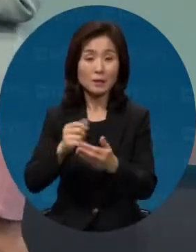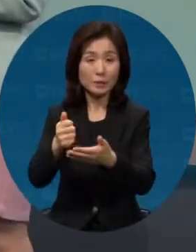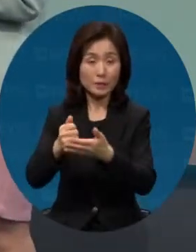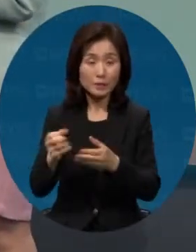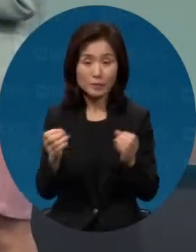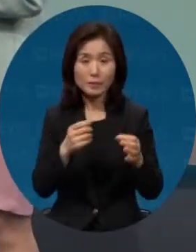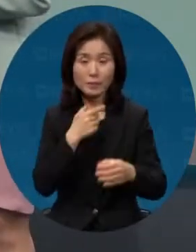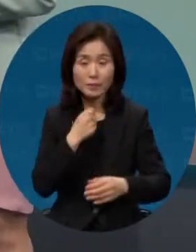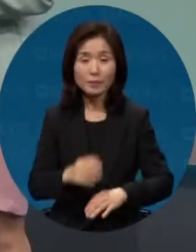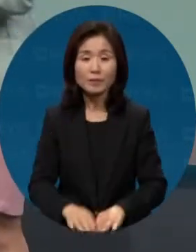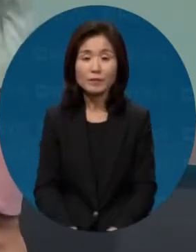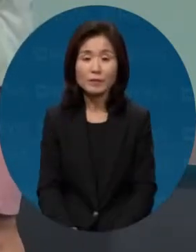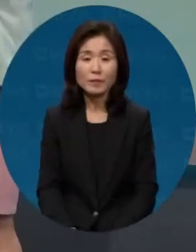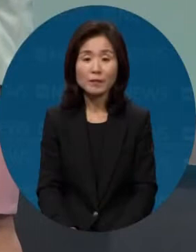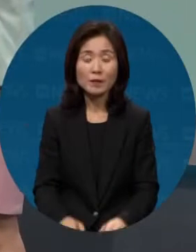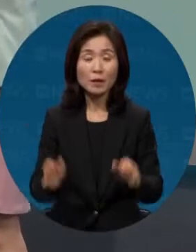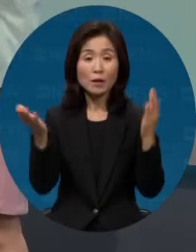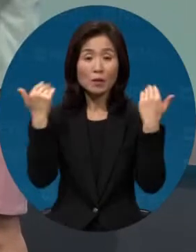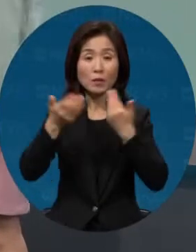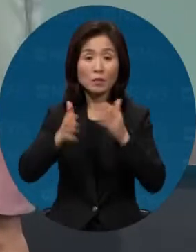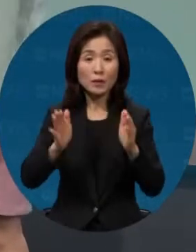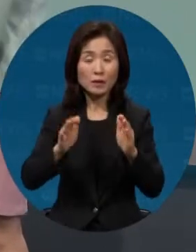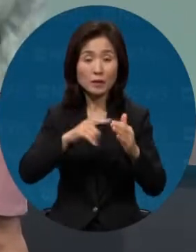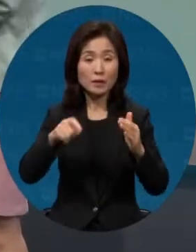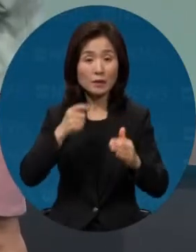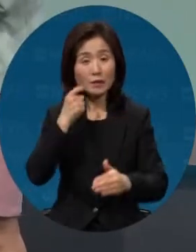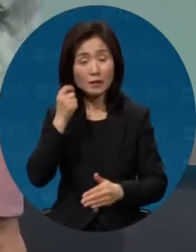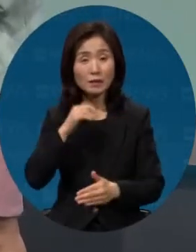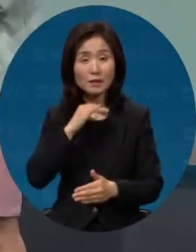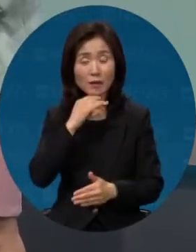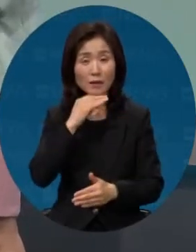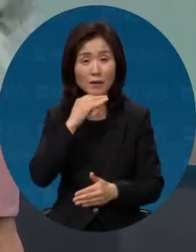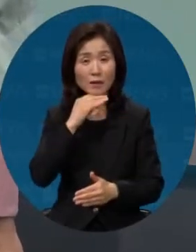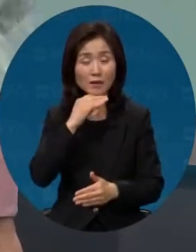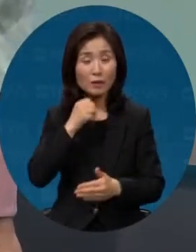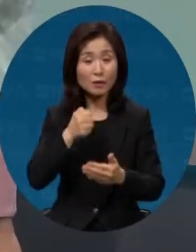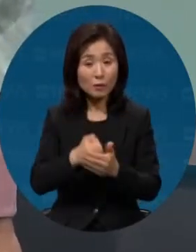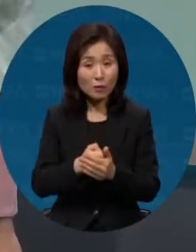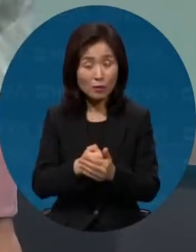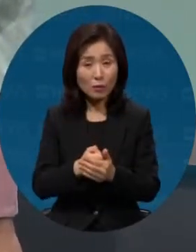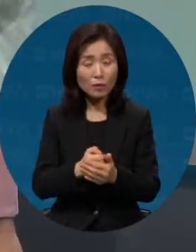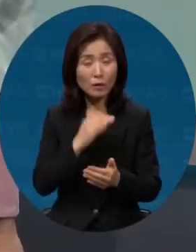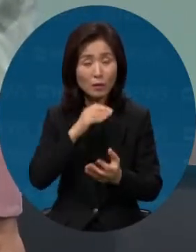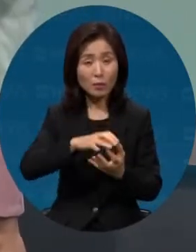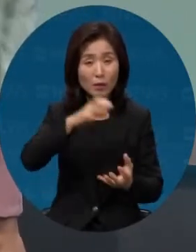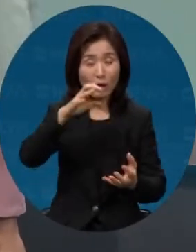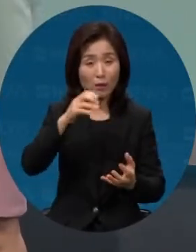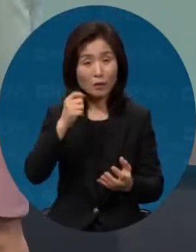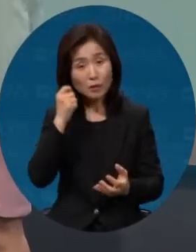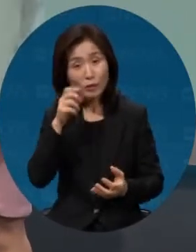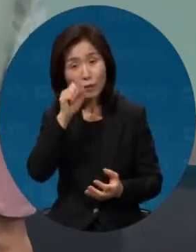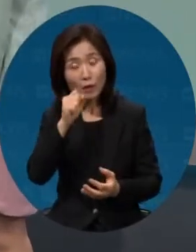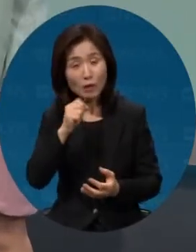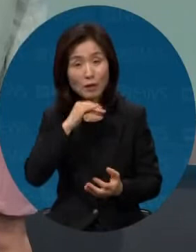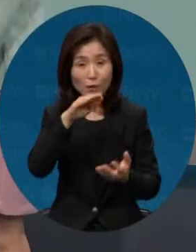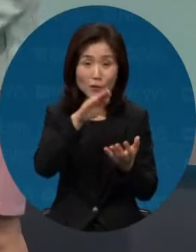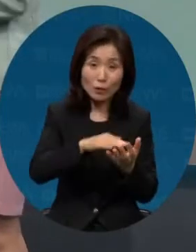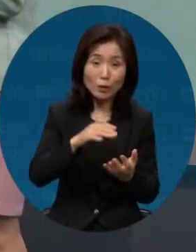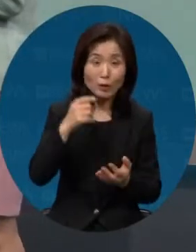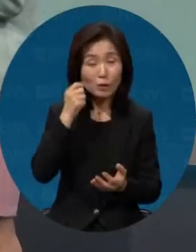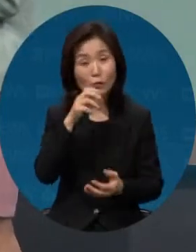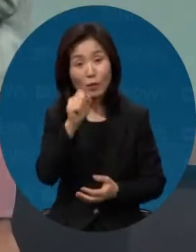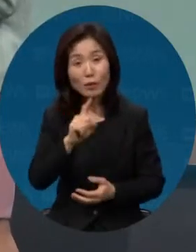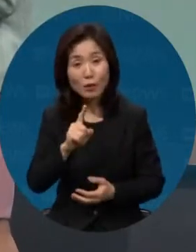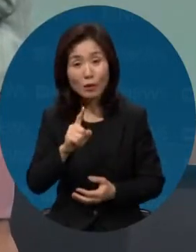첫 싶어 보겠습니다 가끔 내 인기 나이가 좌우한다 나이가 많을 연기가 요 좋은 겁니까 날 가져 거에요 정도 많아